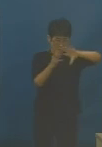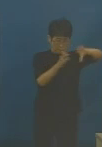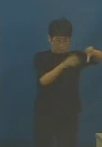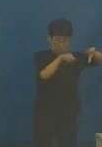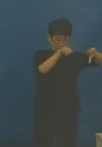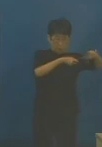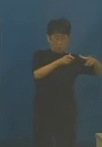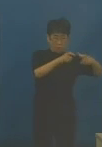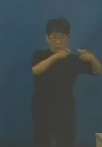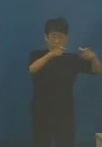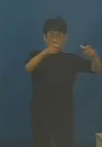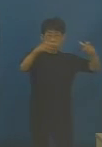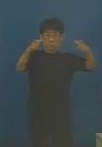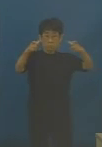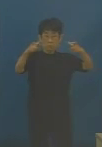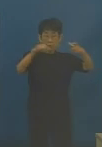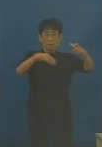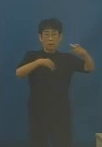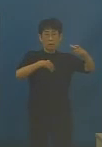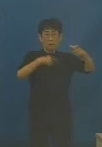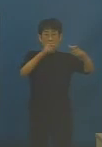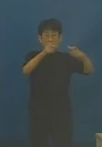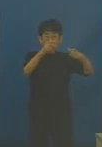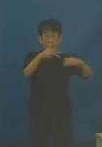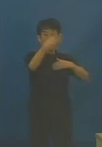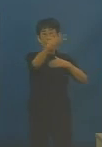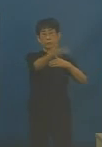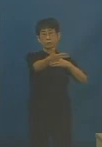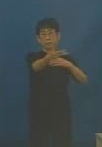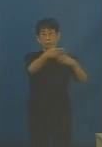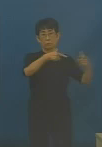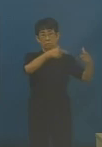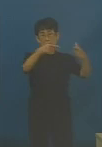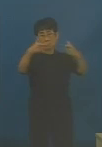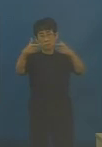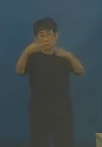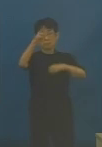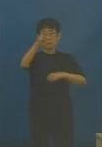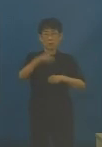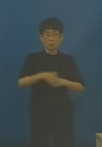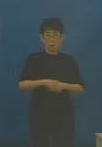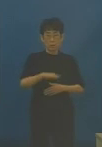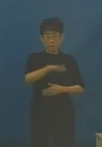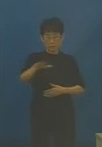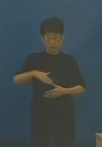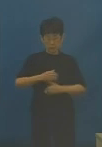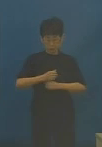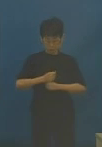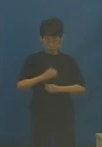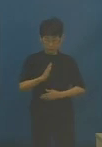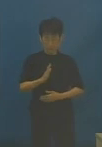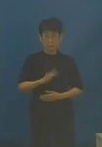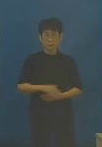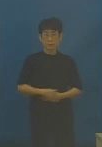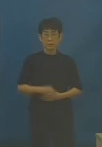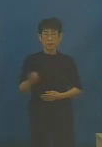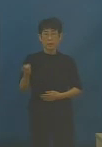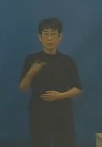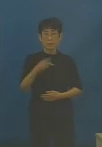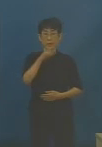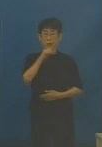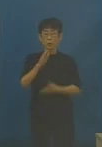それが今後来週入ってきますのでぜひご注意いただきたいと思いますし県の方から